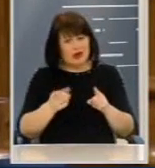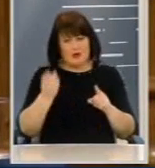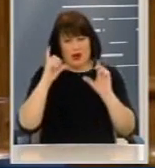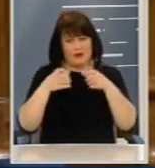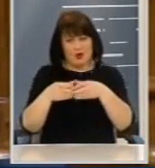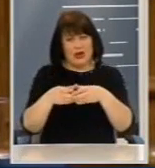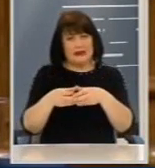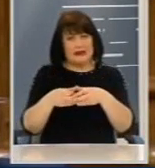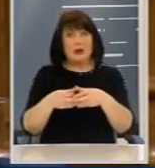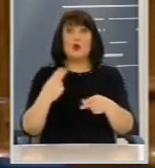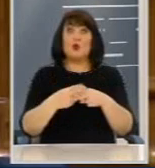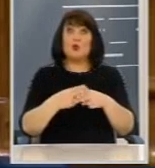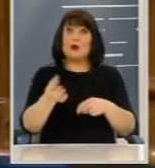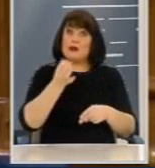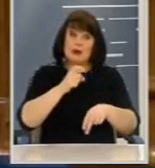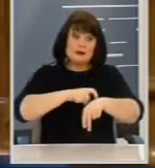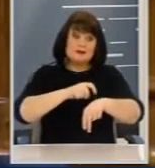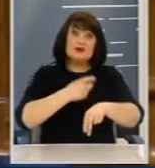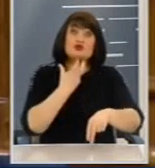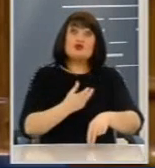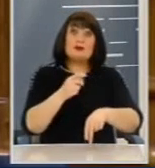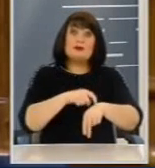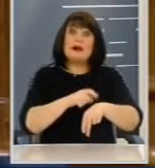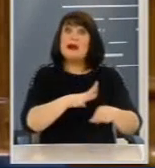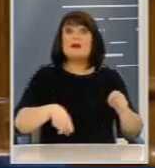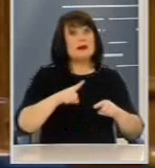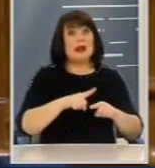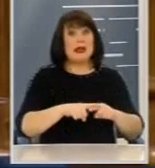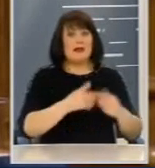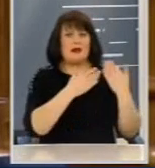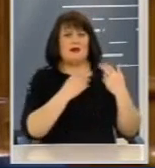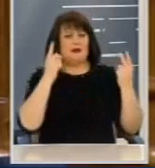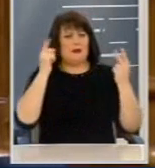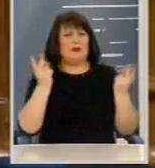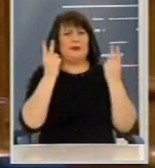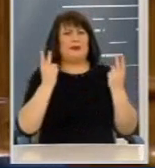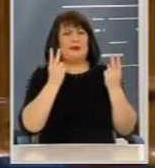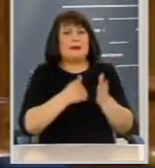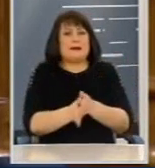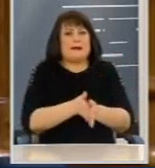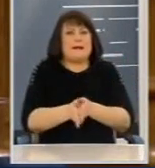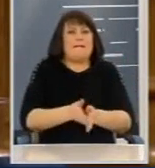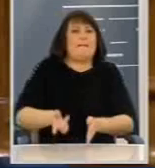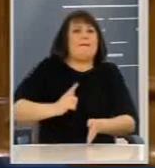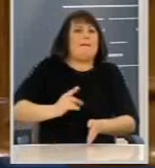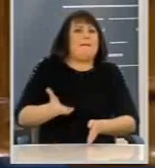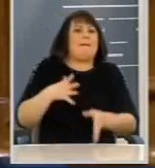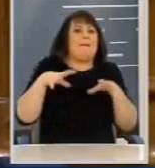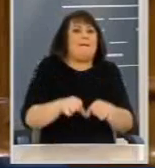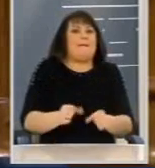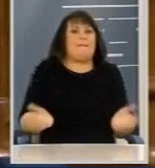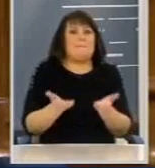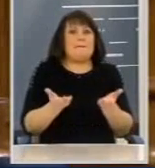αυτό που προέχει στις κρίσιμες στιγμές για τον τόπο δεν είναι μια στάση ανευθυνότητας και να καιροφυλαχθούμε ότι η κυβέρνηση